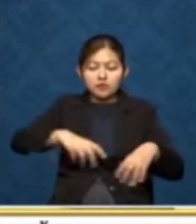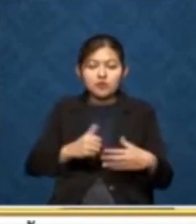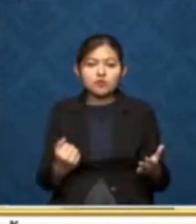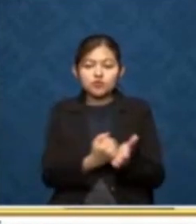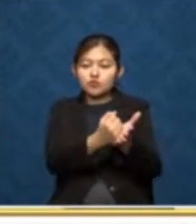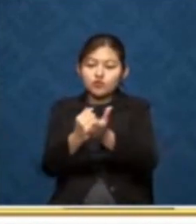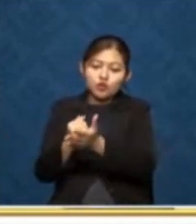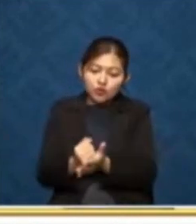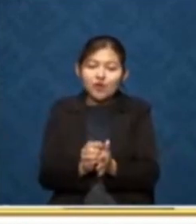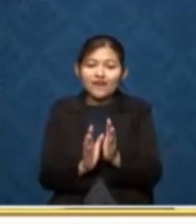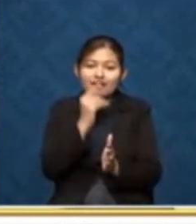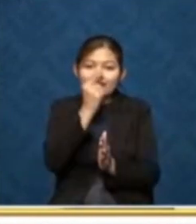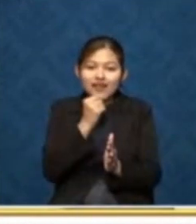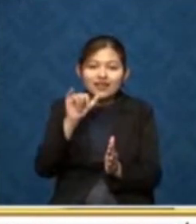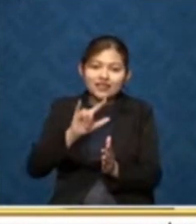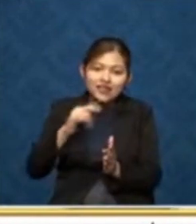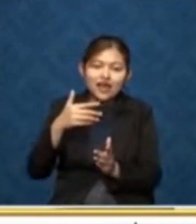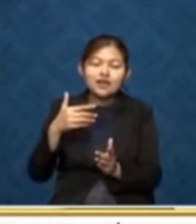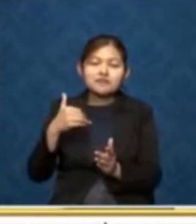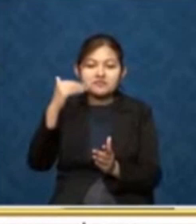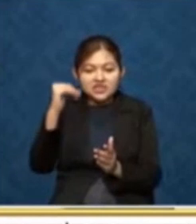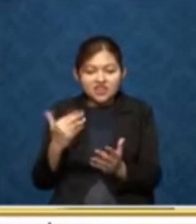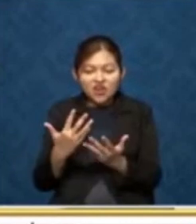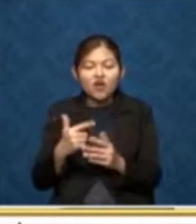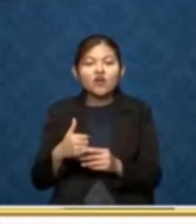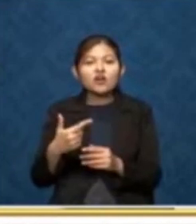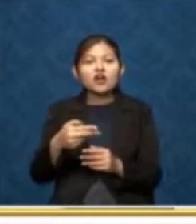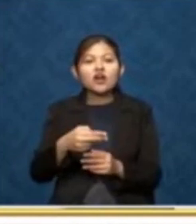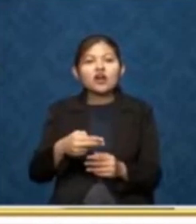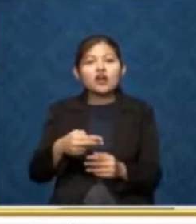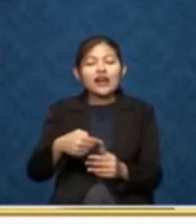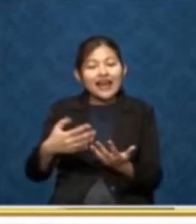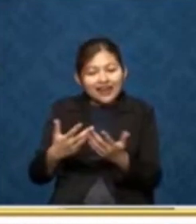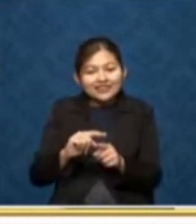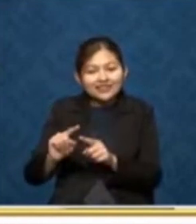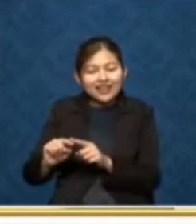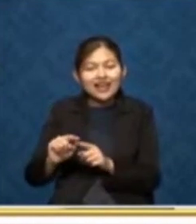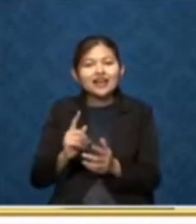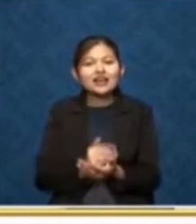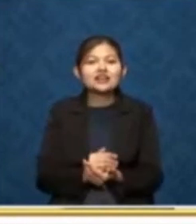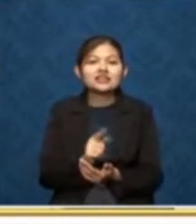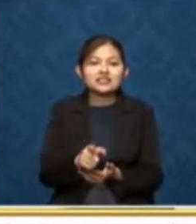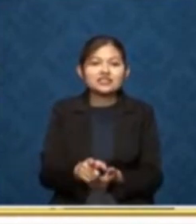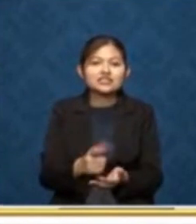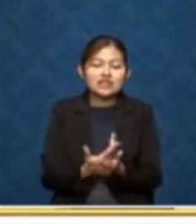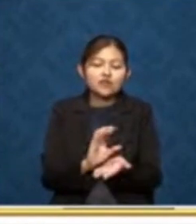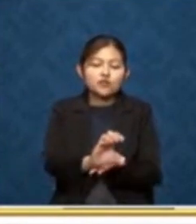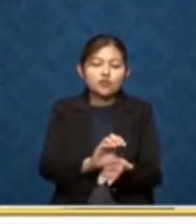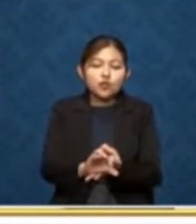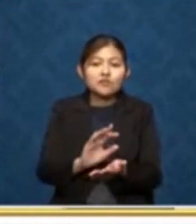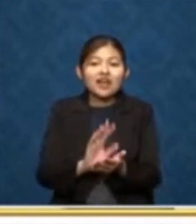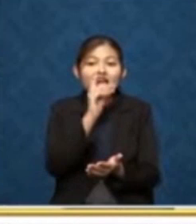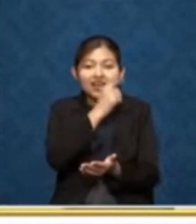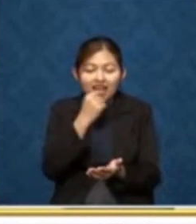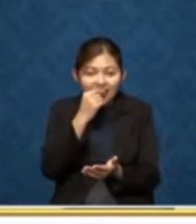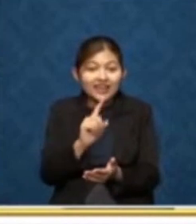มันก็เหมือนการเล่นแชร์แต่มันการเป็นการเปียด้วยการตายครับเมื่อตายแล้วเราถึงได้เงินแชร์นี้ปัญหาของ